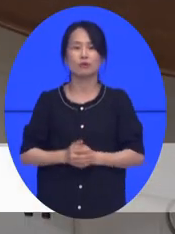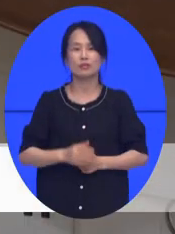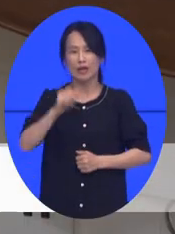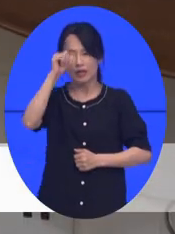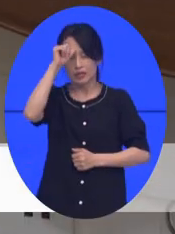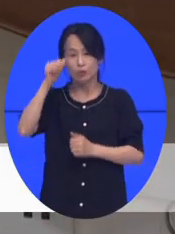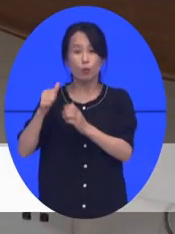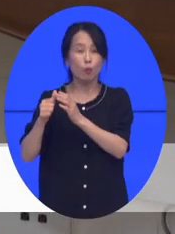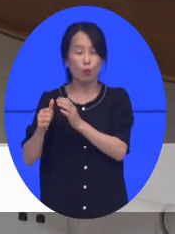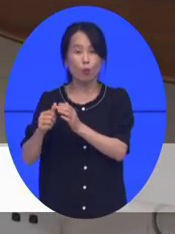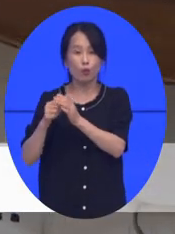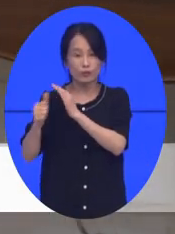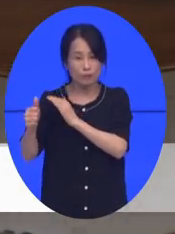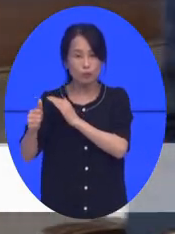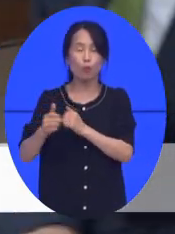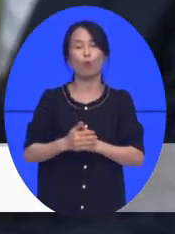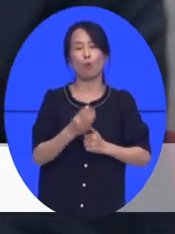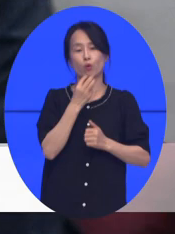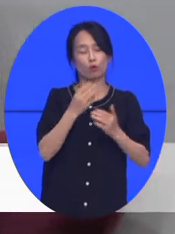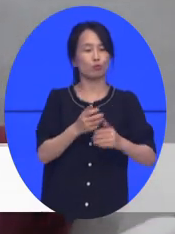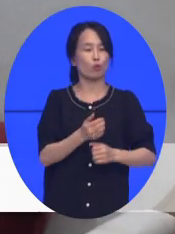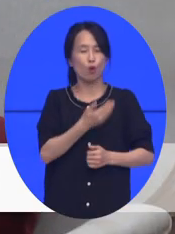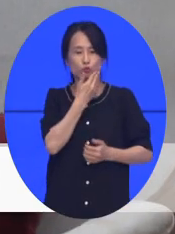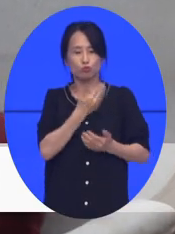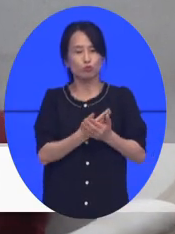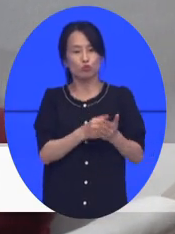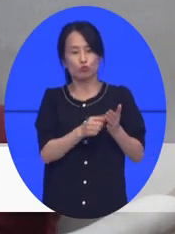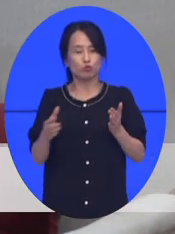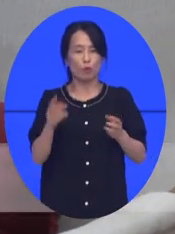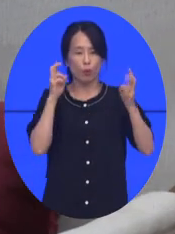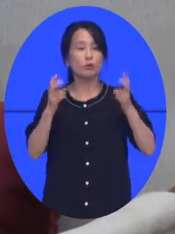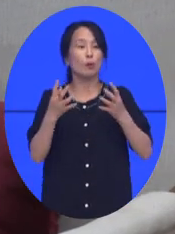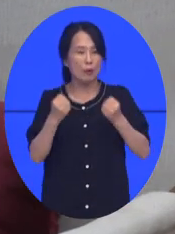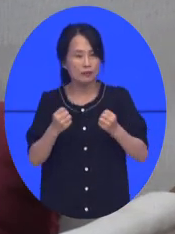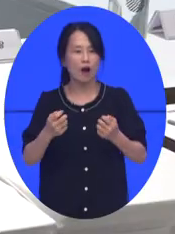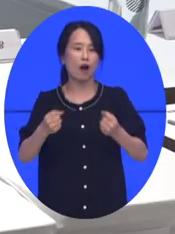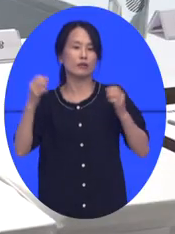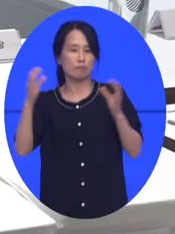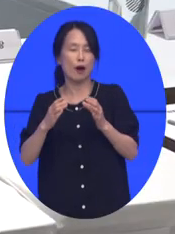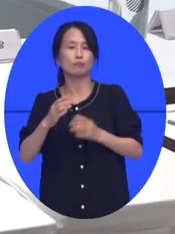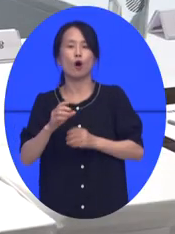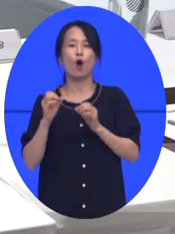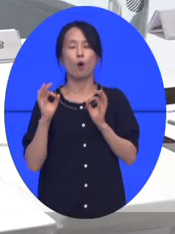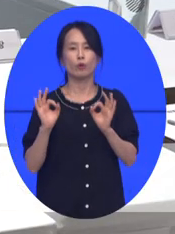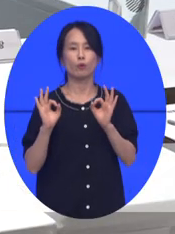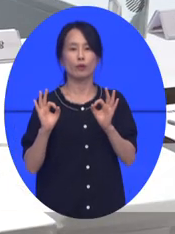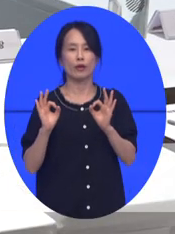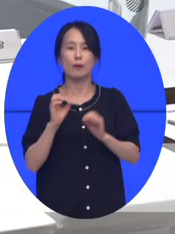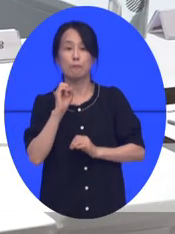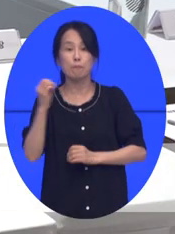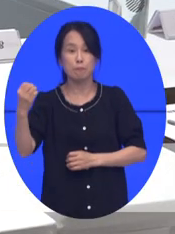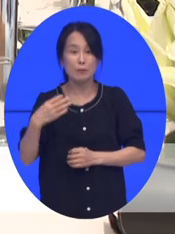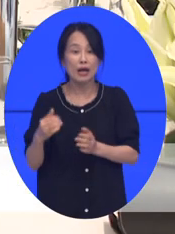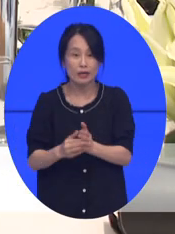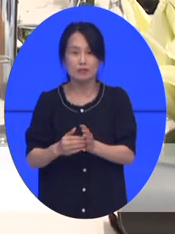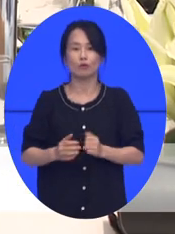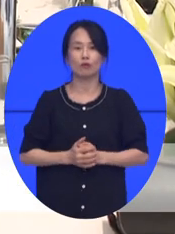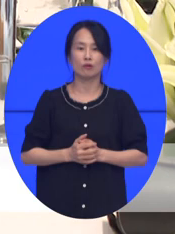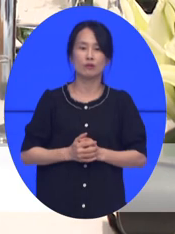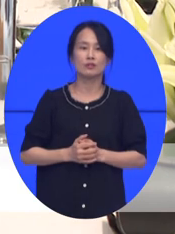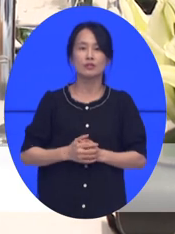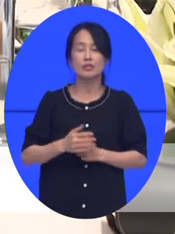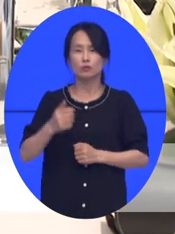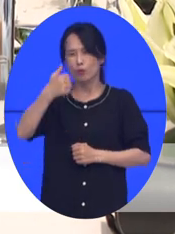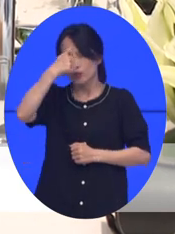장관도 경기도엔 선도적 기업이 많아 협력할 가능성이 많다며 화답했습니다. 김 지사는 장관 면담 전 인도에